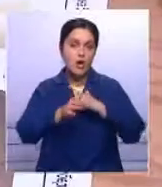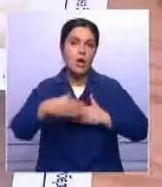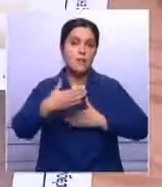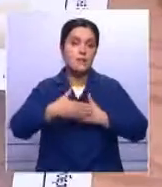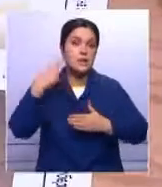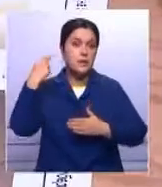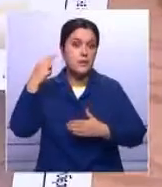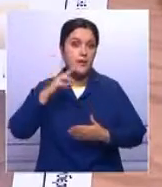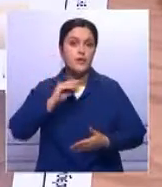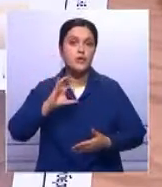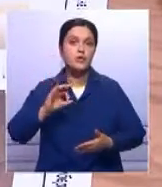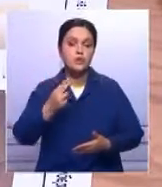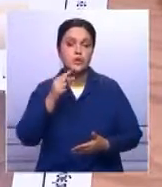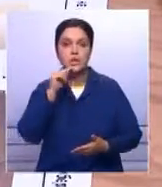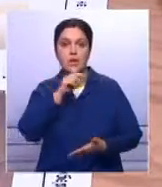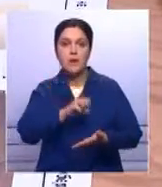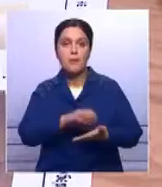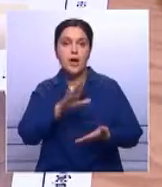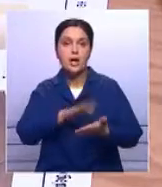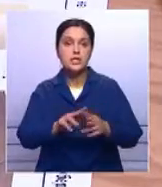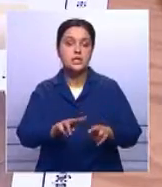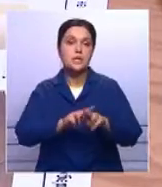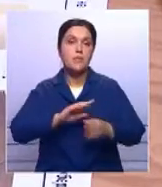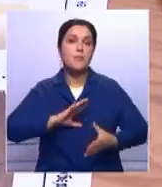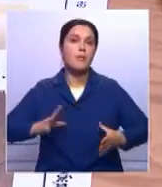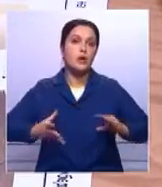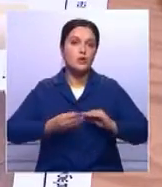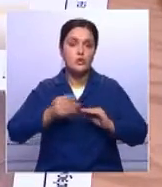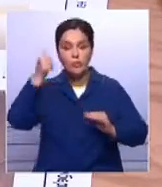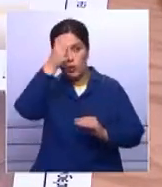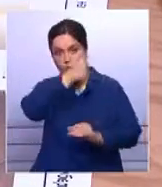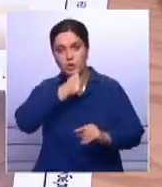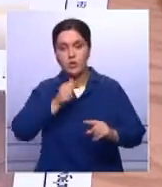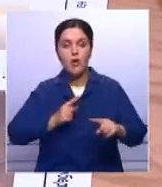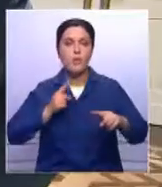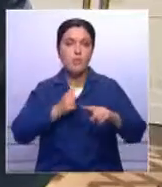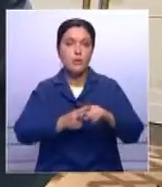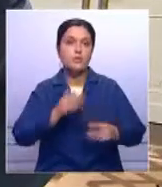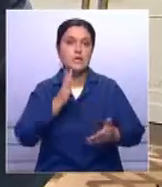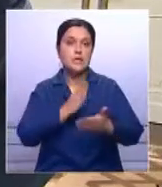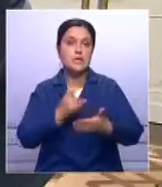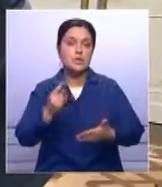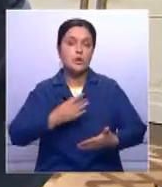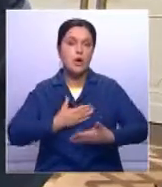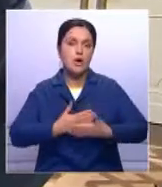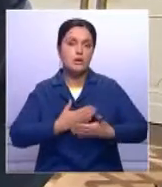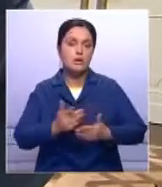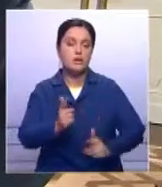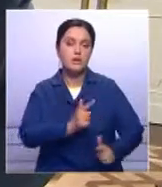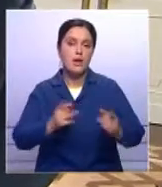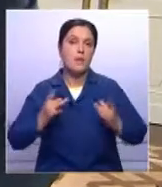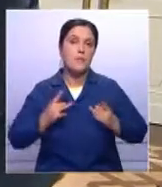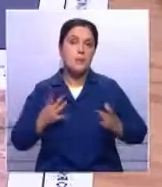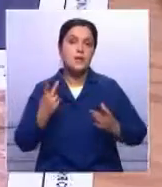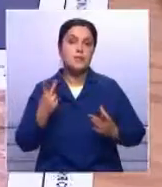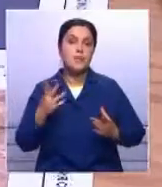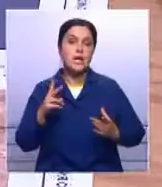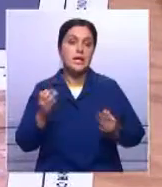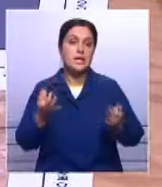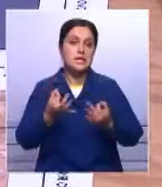словам Акима, все социально-экономические показатели столицы по итогам года в плюсе. Астана активно готовится к